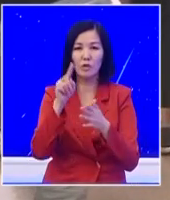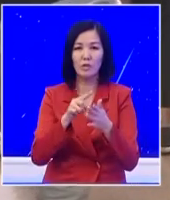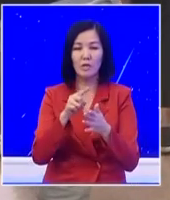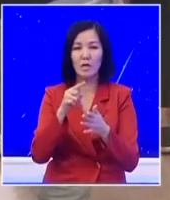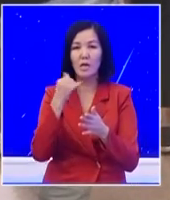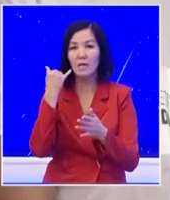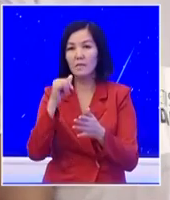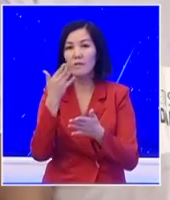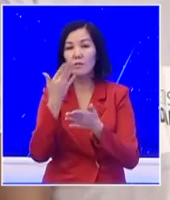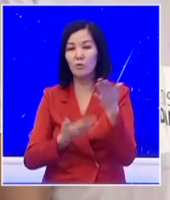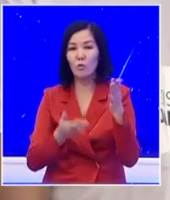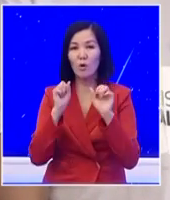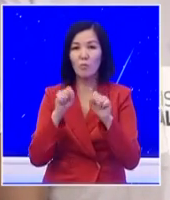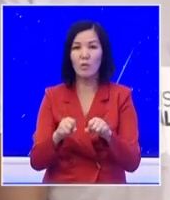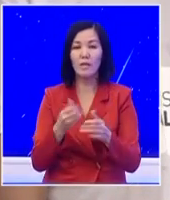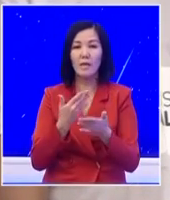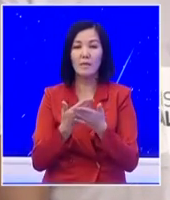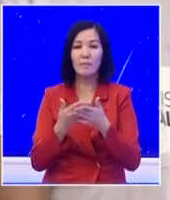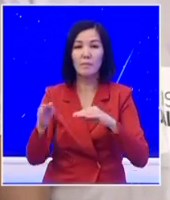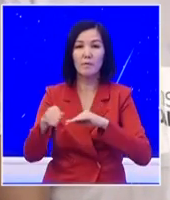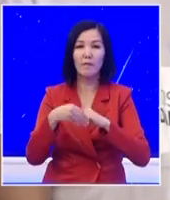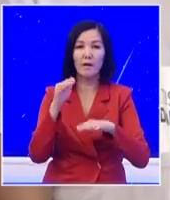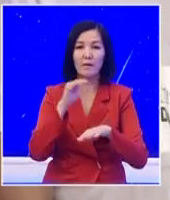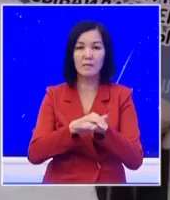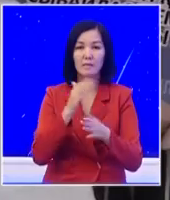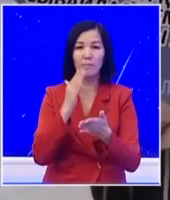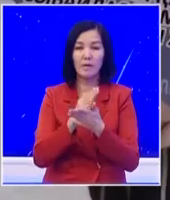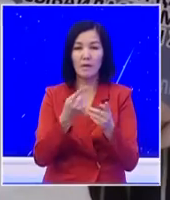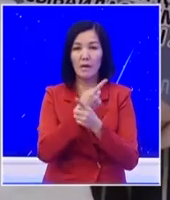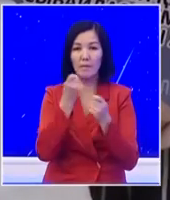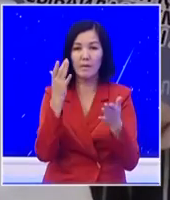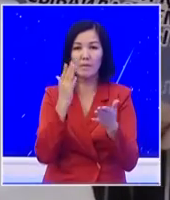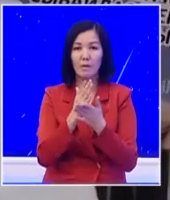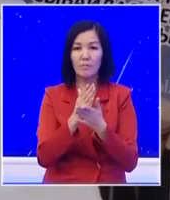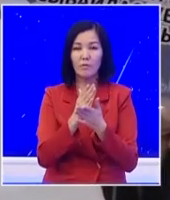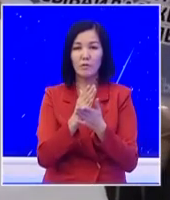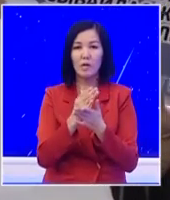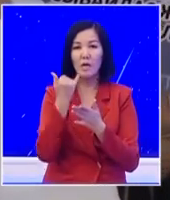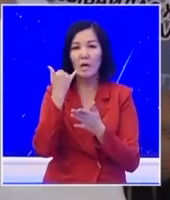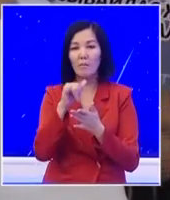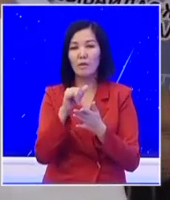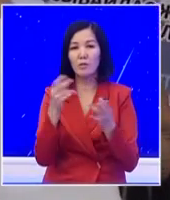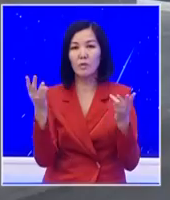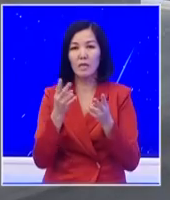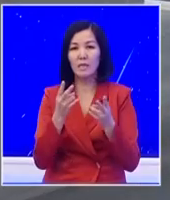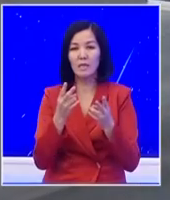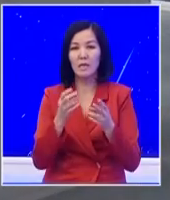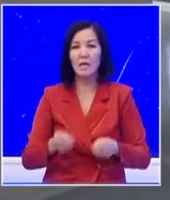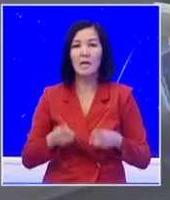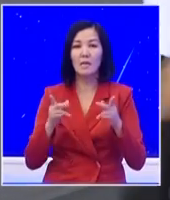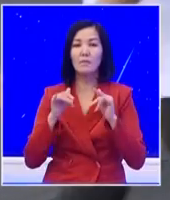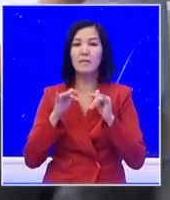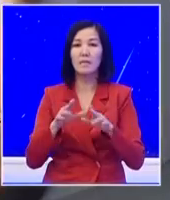сұрақтармен қоңырау шалуға болады. Егер сыбайлас жемқорлық фактісі жайлы ақпарат білетін болсаңыз, осы нөмірге хабарласу керек дейді